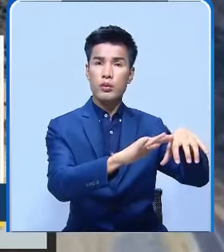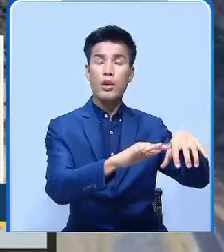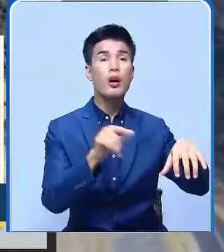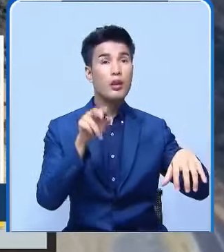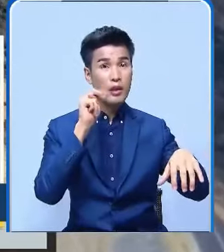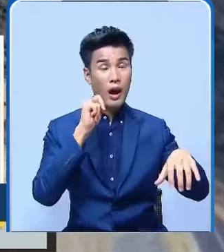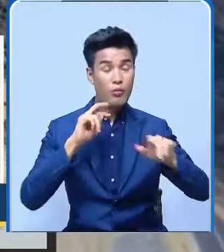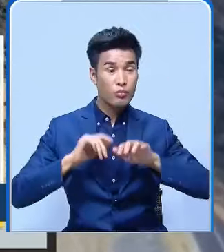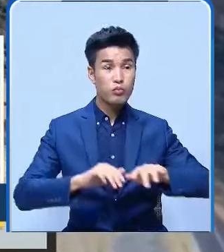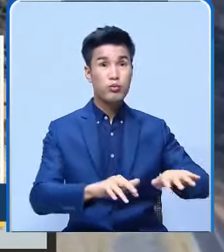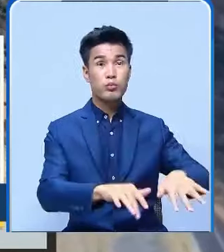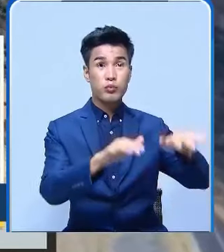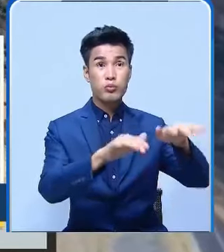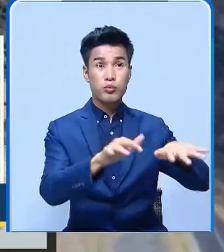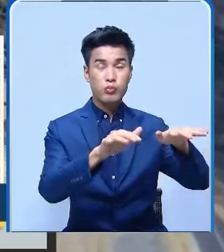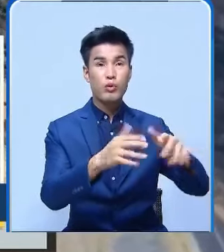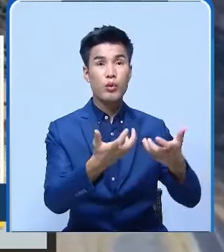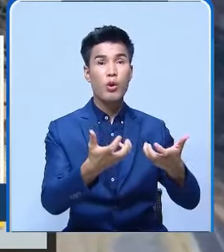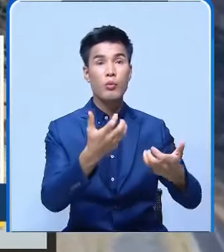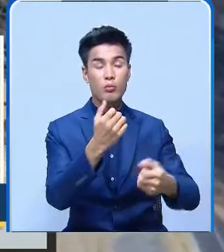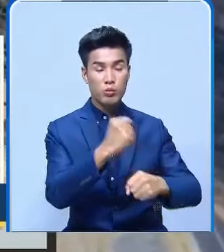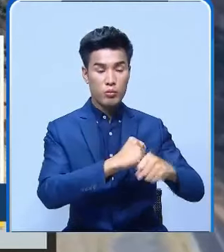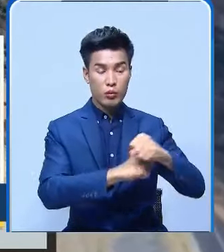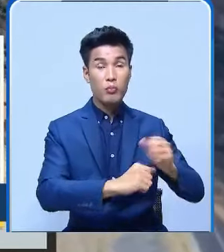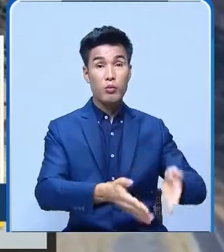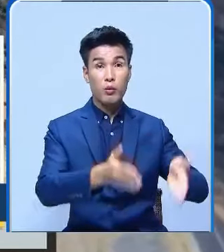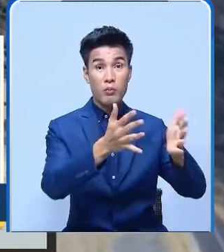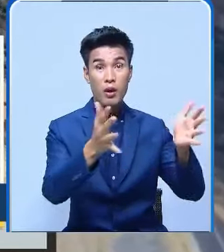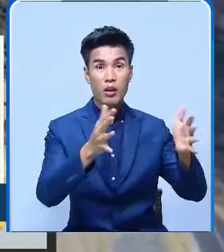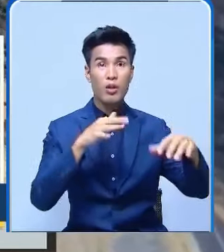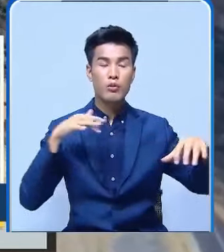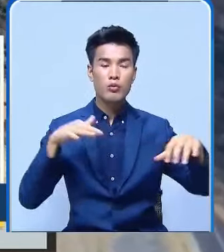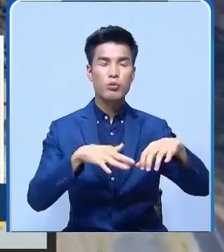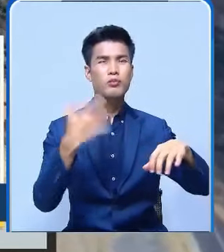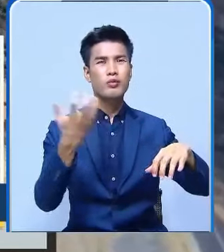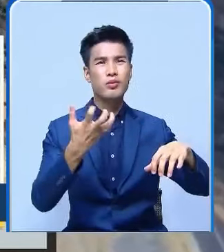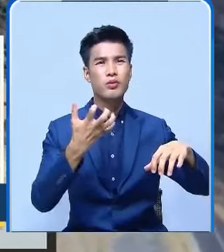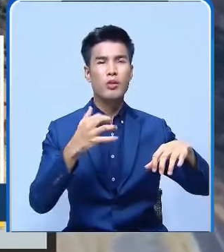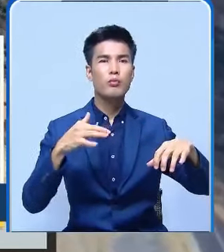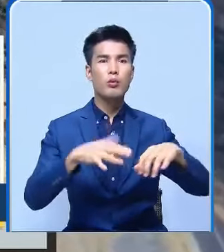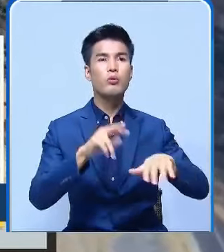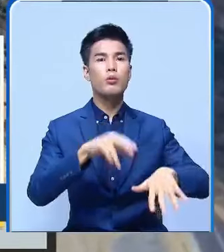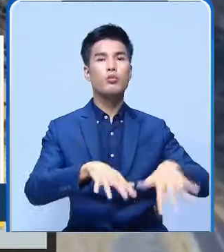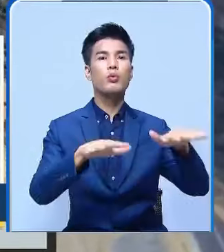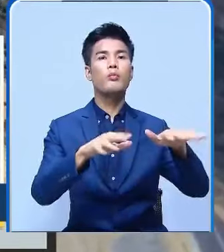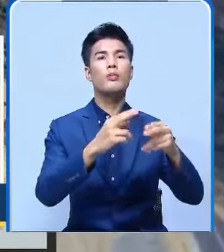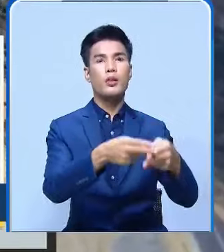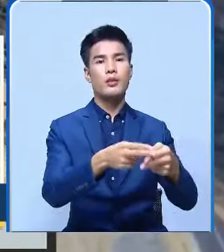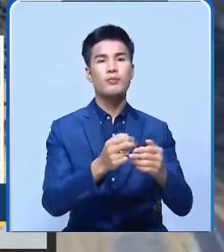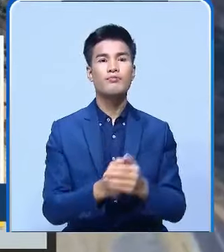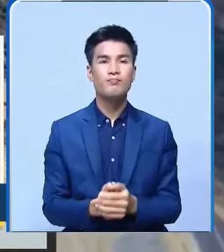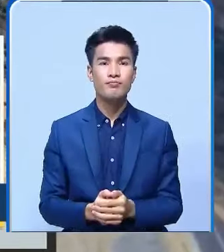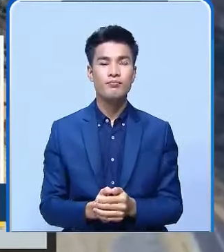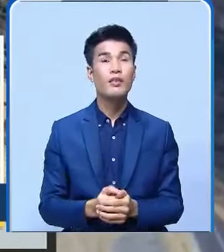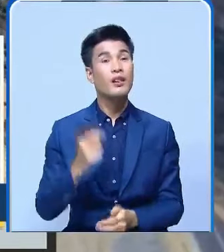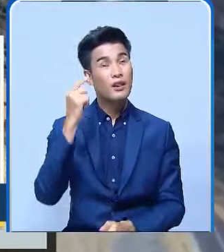ณน้ำหลากล้นคลองและก็มีสิ่งปลูกสร้างกีดขวางทางน้ำน้ำไหลไม่สะดวกก็จะเกิดน้ำท่วมฉับพลันได้ค่ะ มันก็น่าจะเป็น